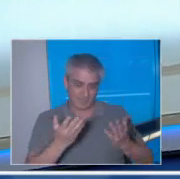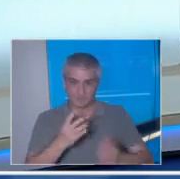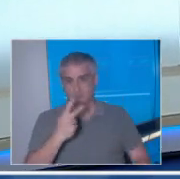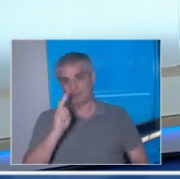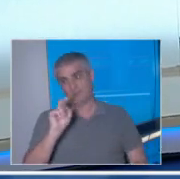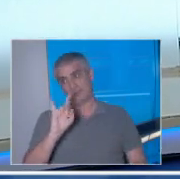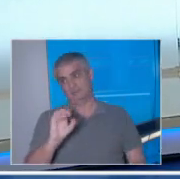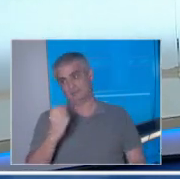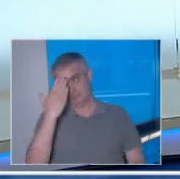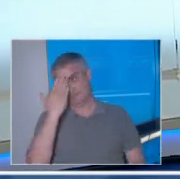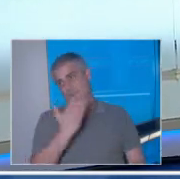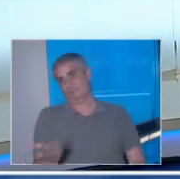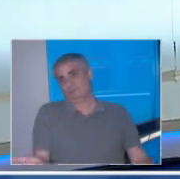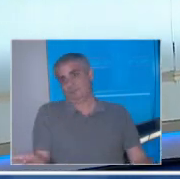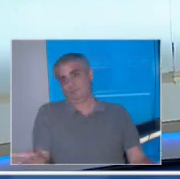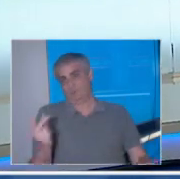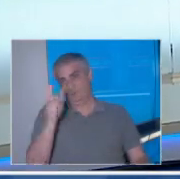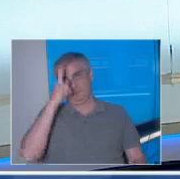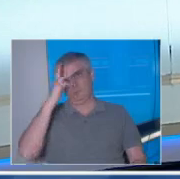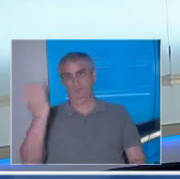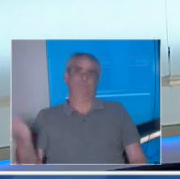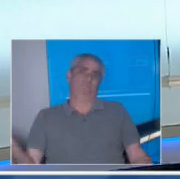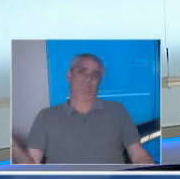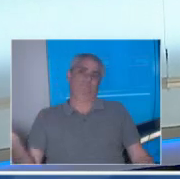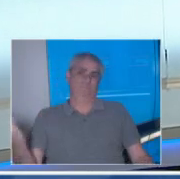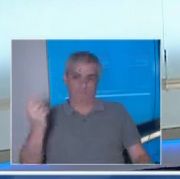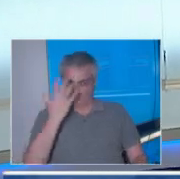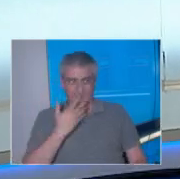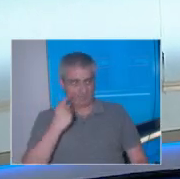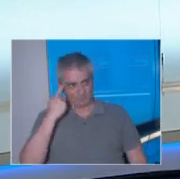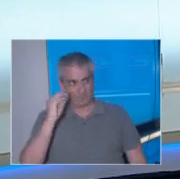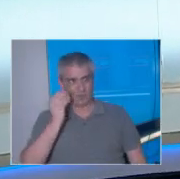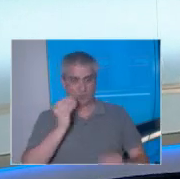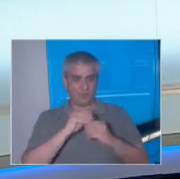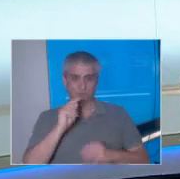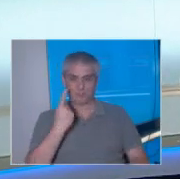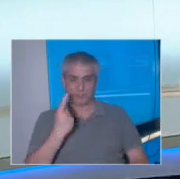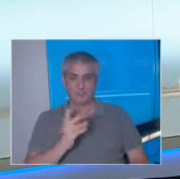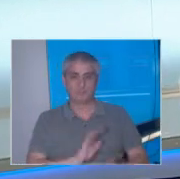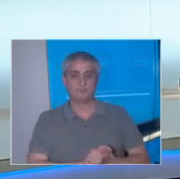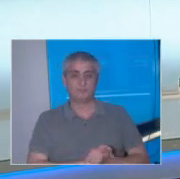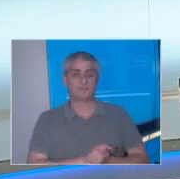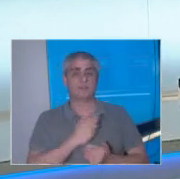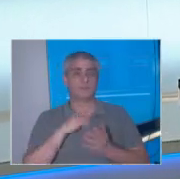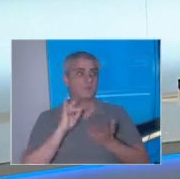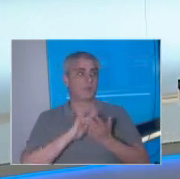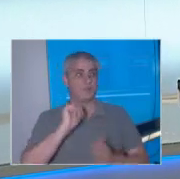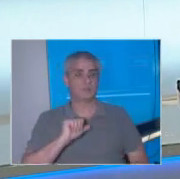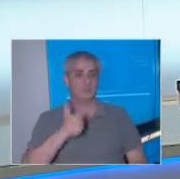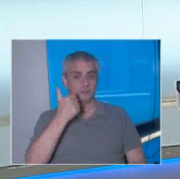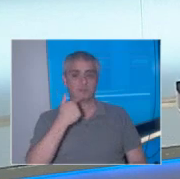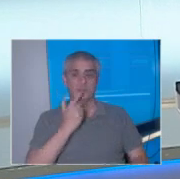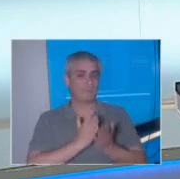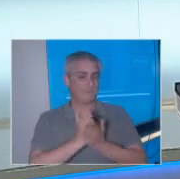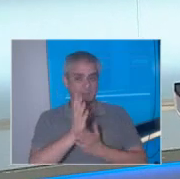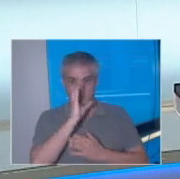פנחס, אתה מכיר אותו, בחיית. יש ניקוד. כן, בוא, גם להתאמם קצת, לחשוב שזה עוד שעה ביבי נואם. טוב, עכשיו הולכים למקום הראשון, שאני חייב לומר את